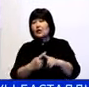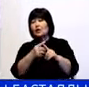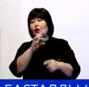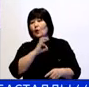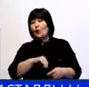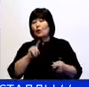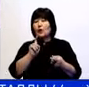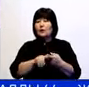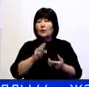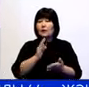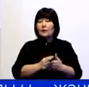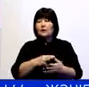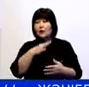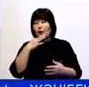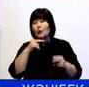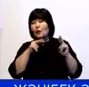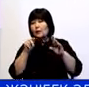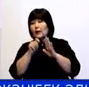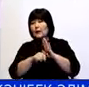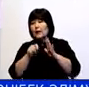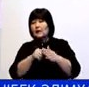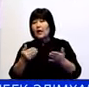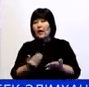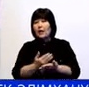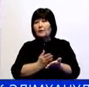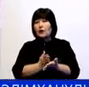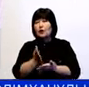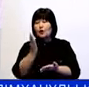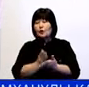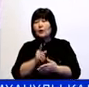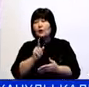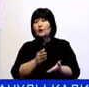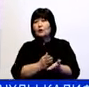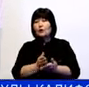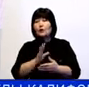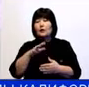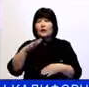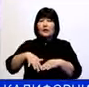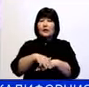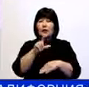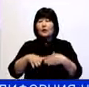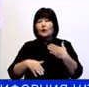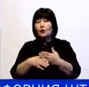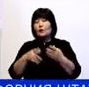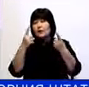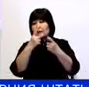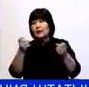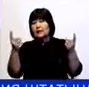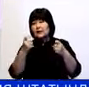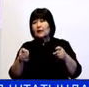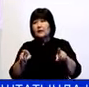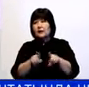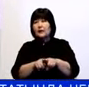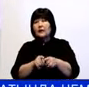қолдануға кірісті. Кибернадзор деген программа аппараттық жүйе бар. Сол жүйеде жүйенің көмегімен есірткі жарнамасы мен